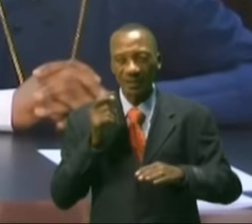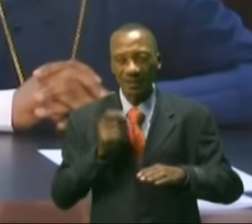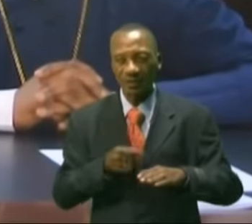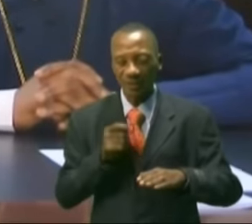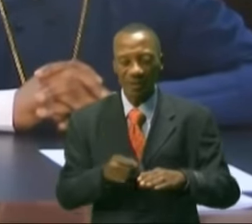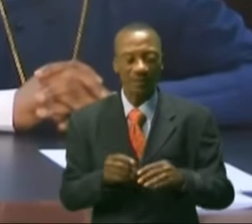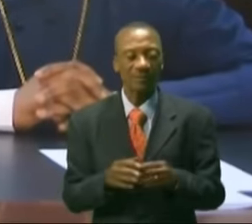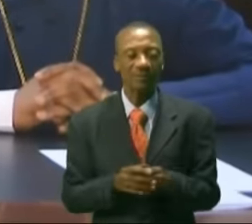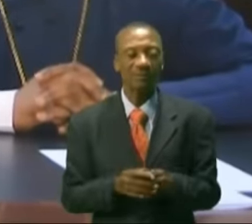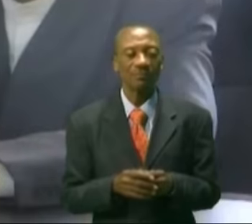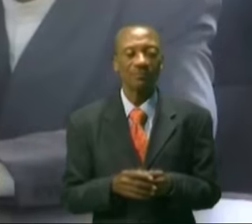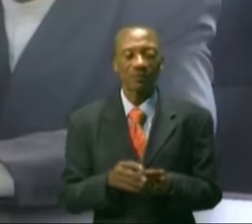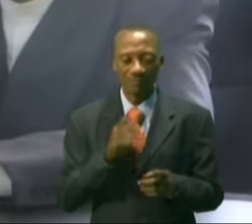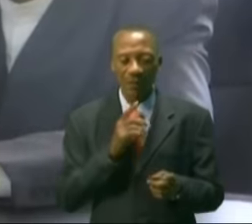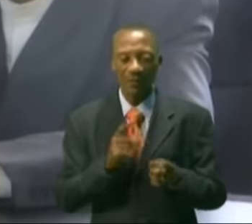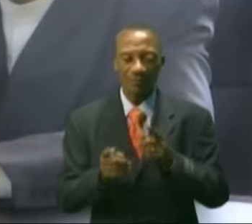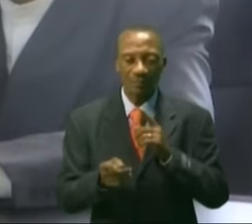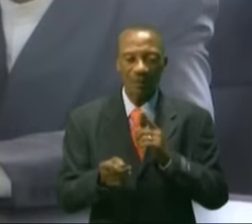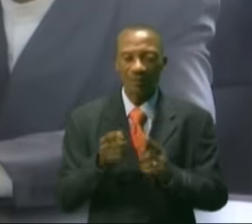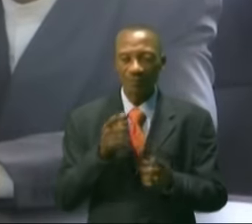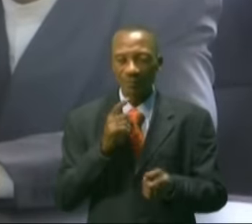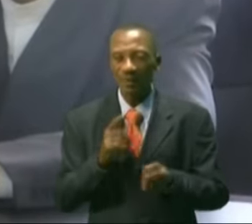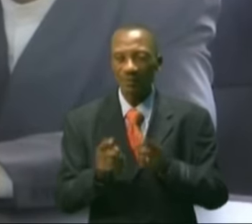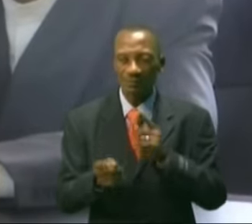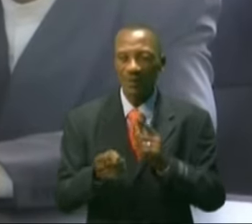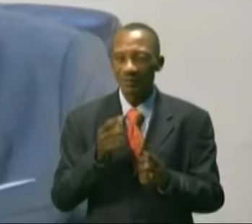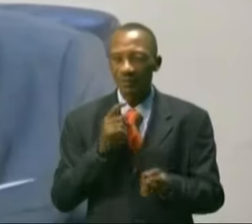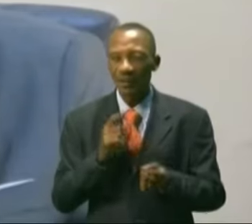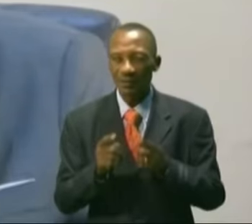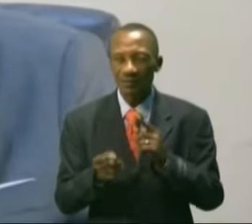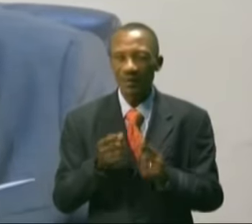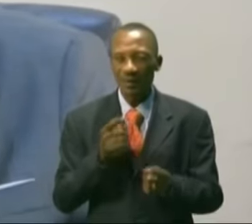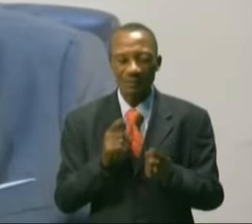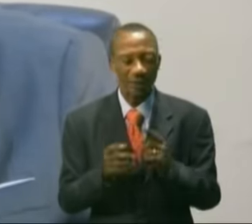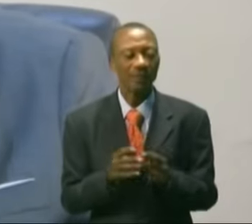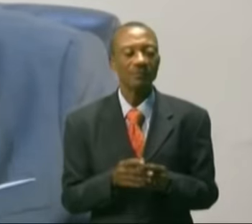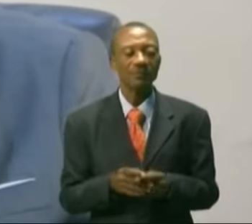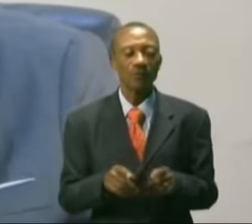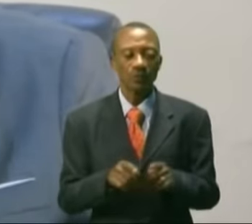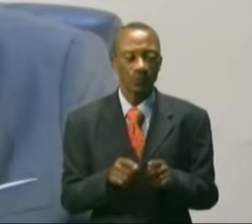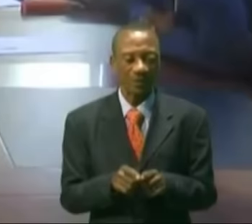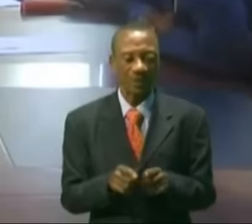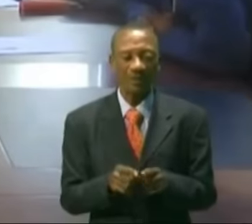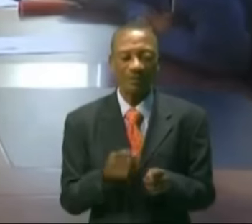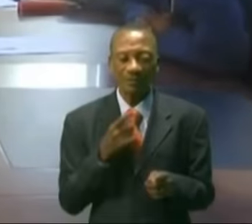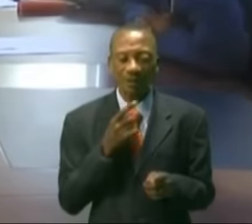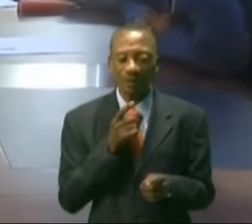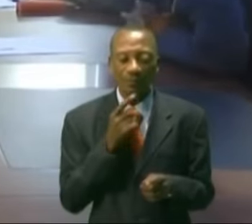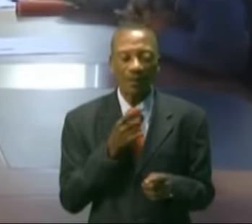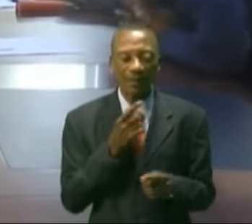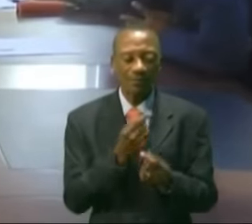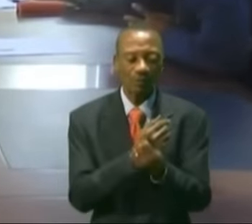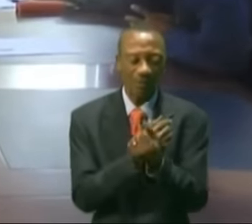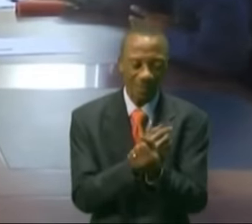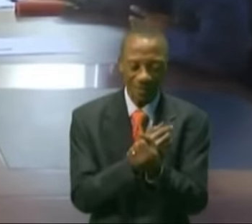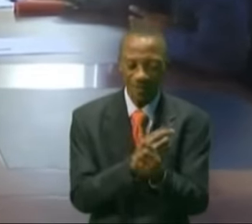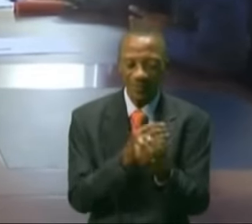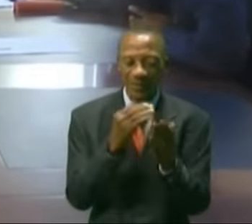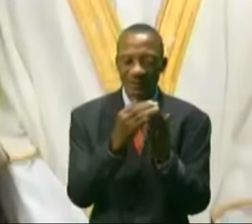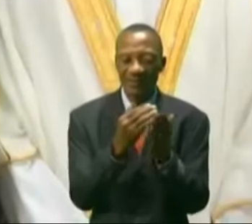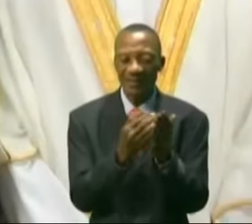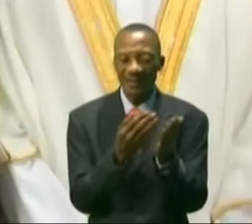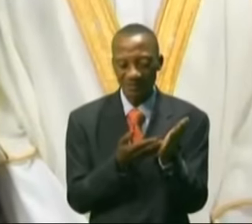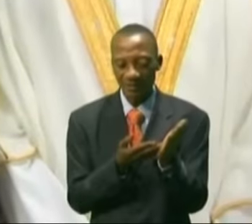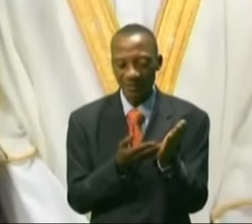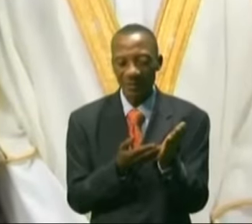réduction de volume, la nuisance sonore et le respect des textes qui réglementent le domaine religieux. Nous allons